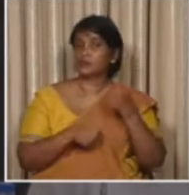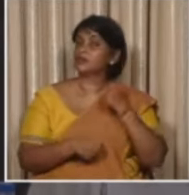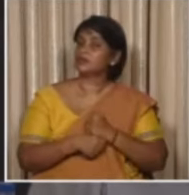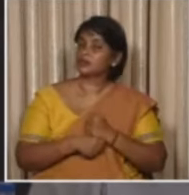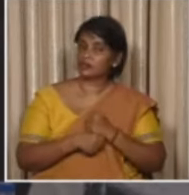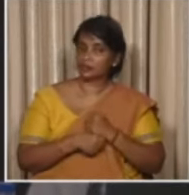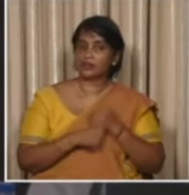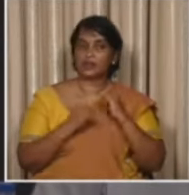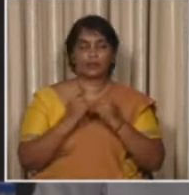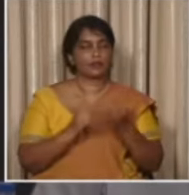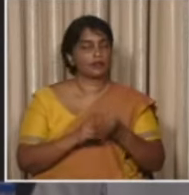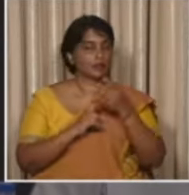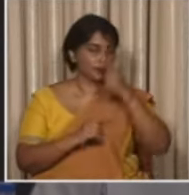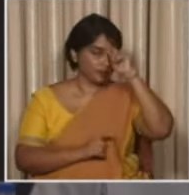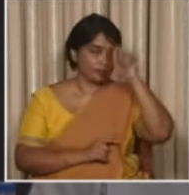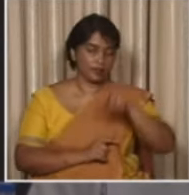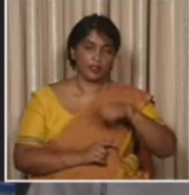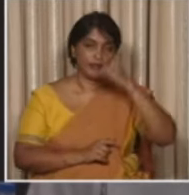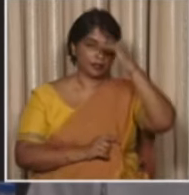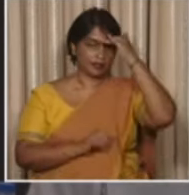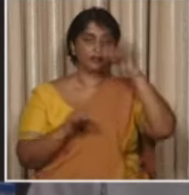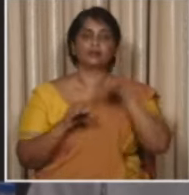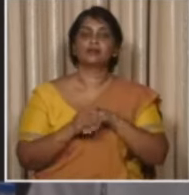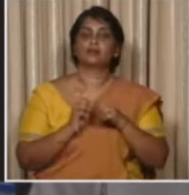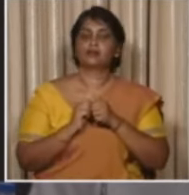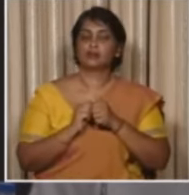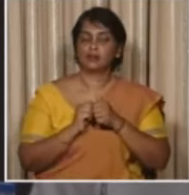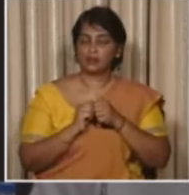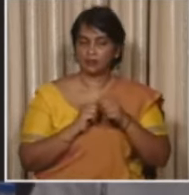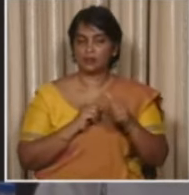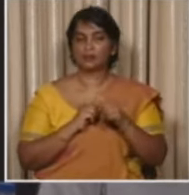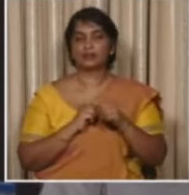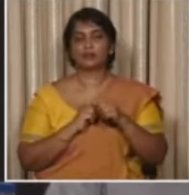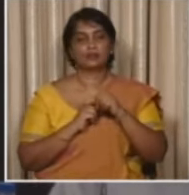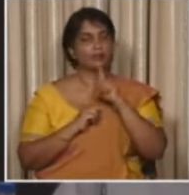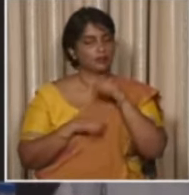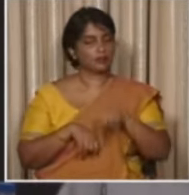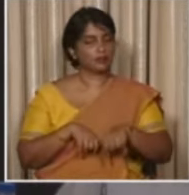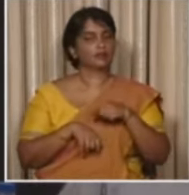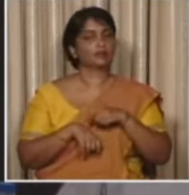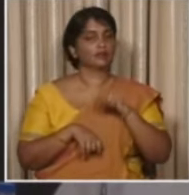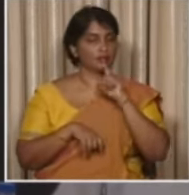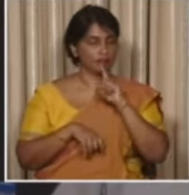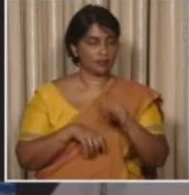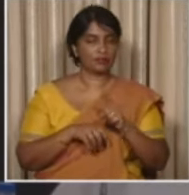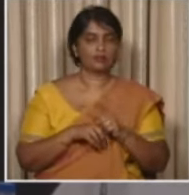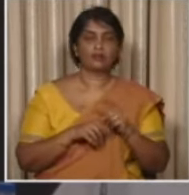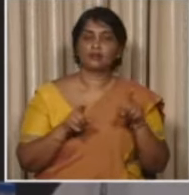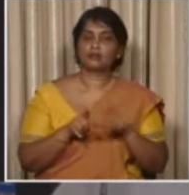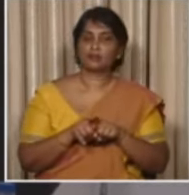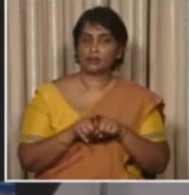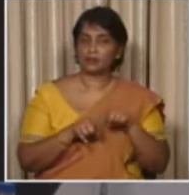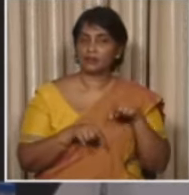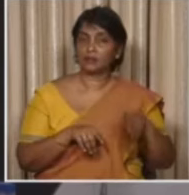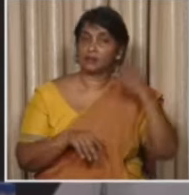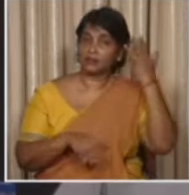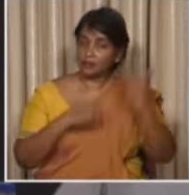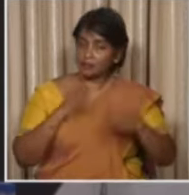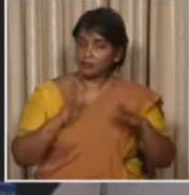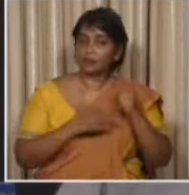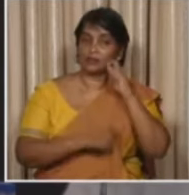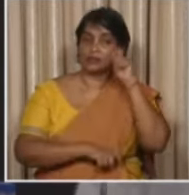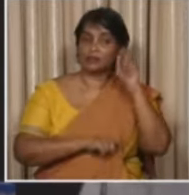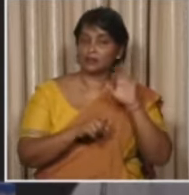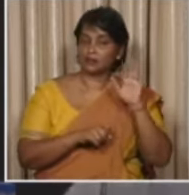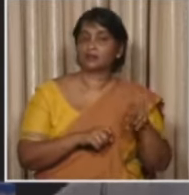සජිත් ප්‍රේමදාස මැතිතුමාගේ නායකත්වය තුළ ක්‍රියාත්මක කරනවා කියන එක මම මේ අවස්ථාවේදී මතක් කර දෙනවා. ඒ වගේම මේ මරණයට පත්වෙච්ච ජනතාව